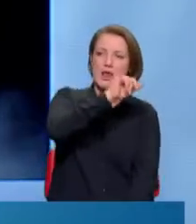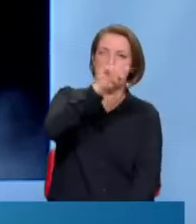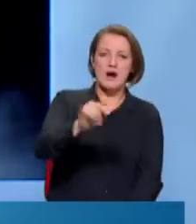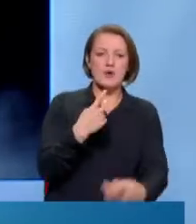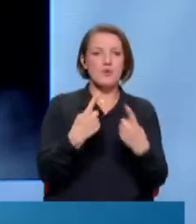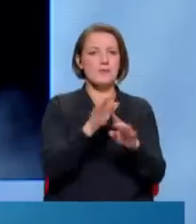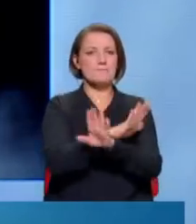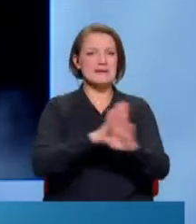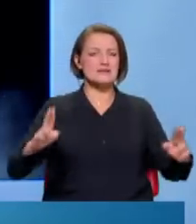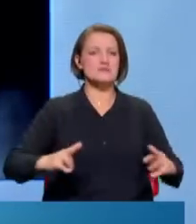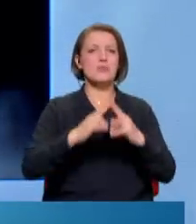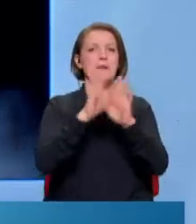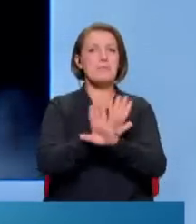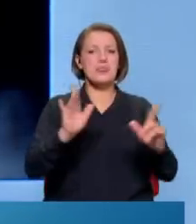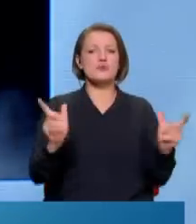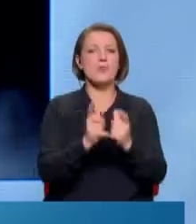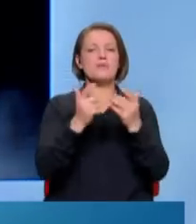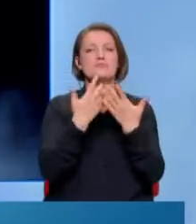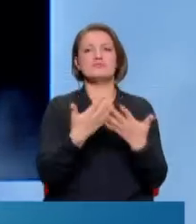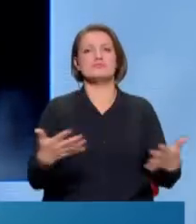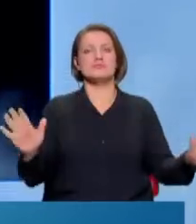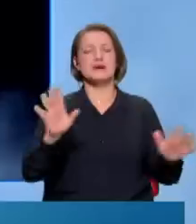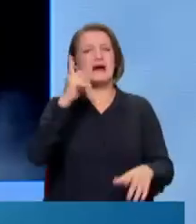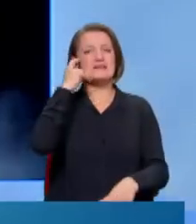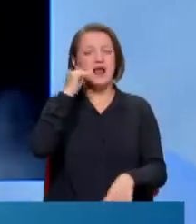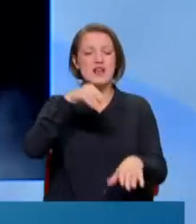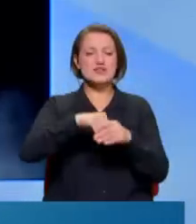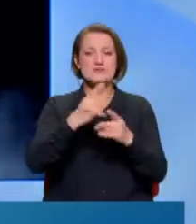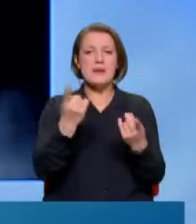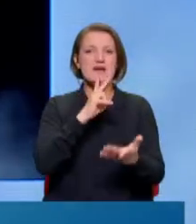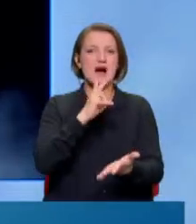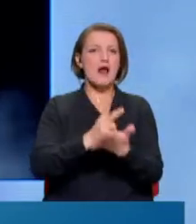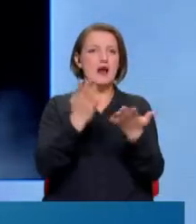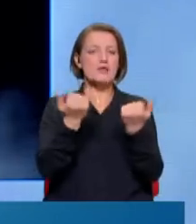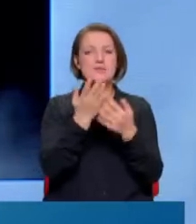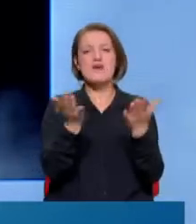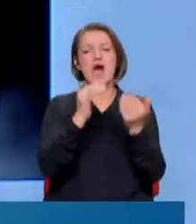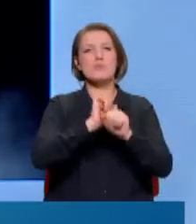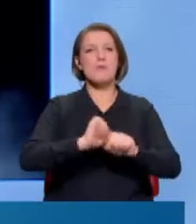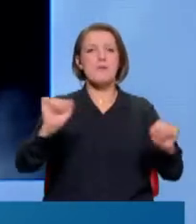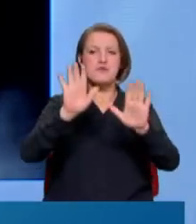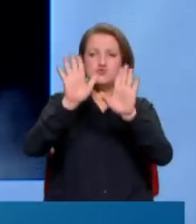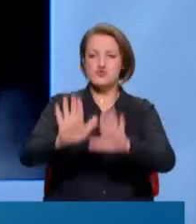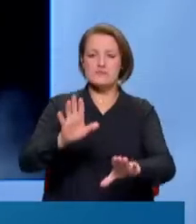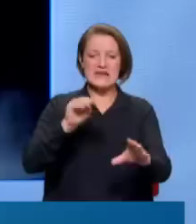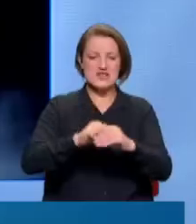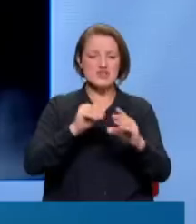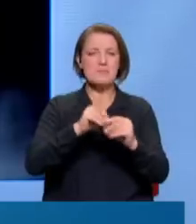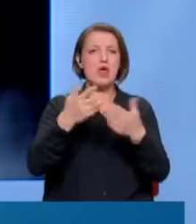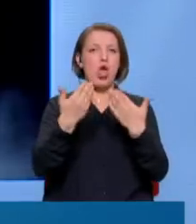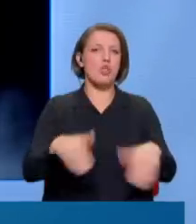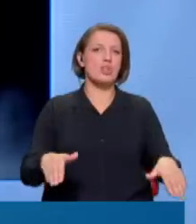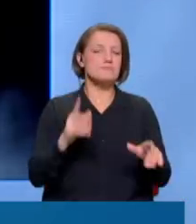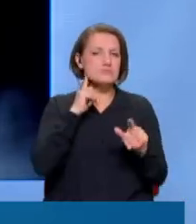bitti Zirve dağıldı İsrail için ne bir yaptırım kararı alındı Ne de bombaların durdurulması için etkili bir önlem